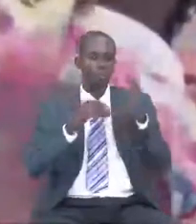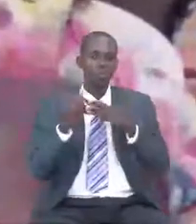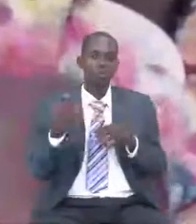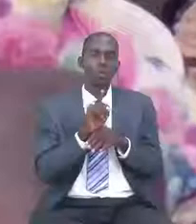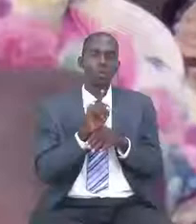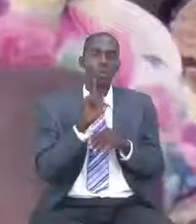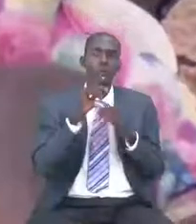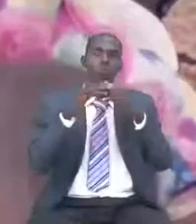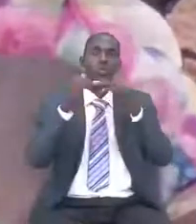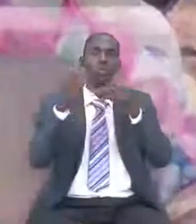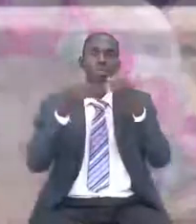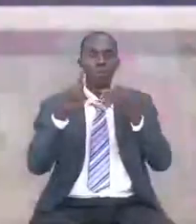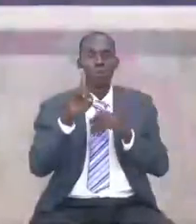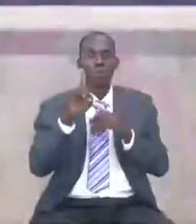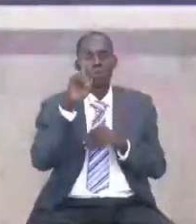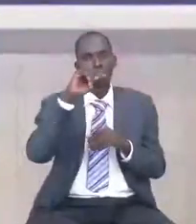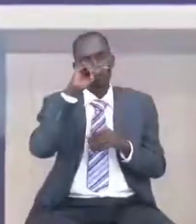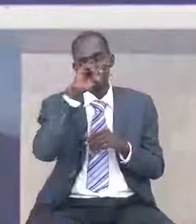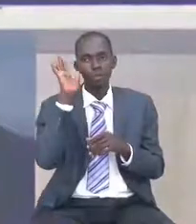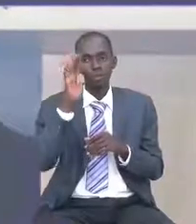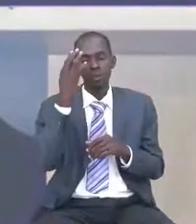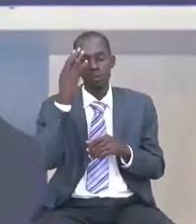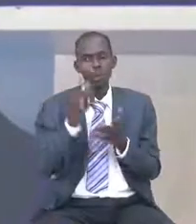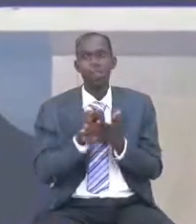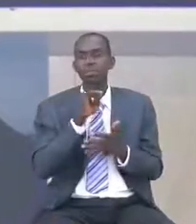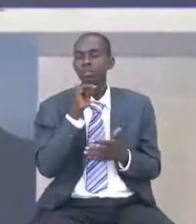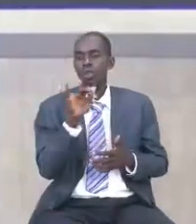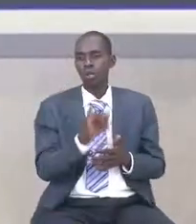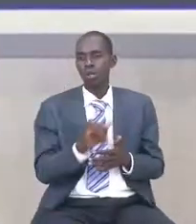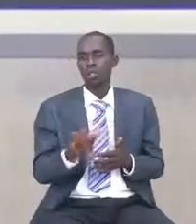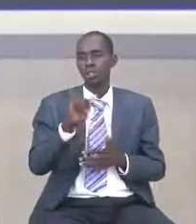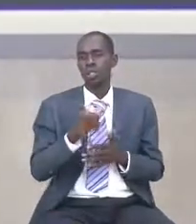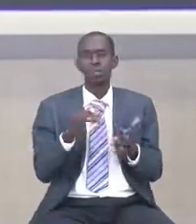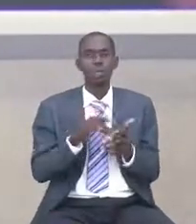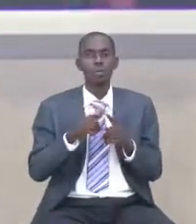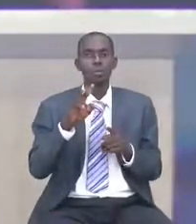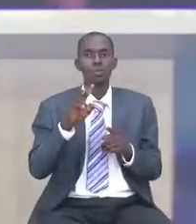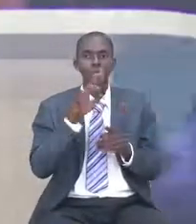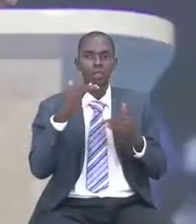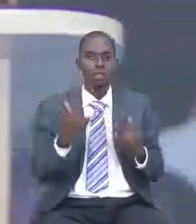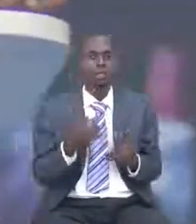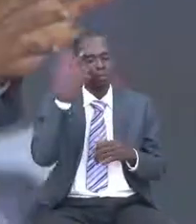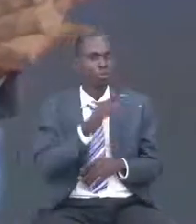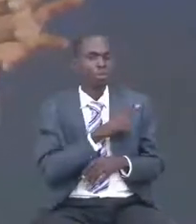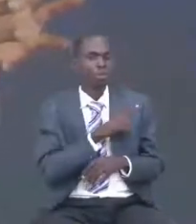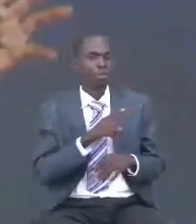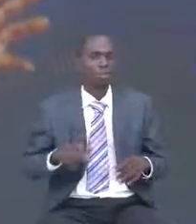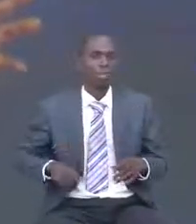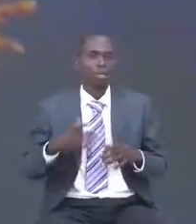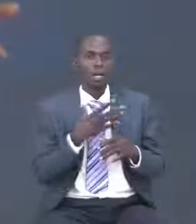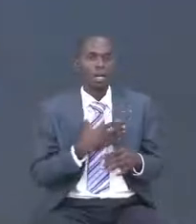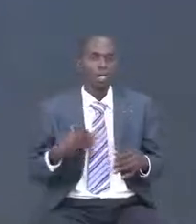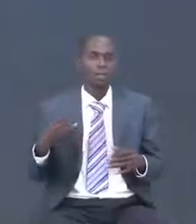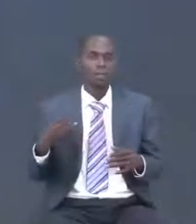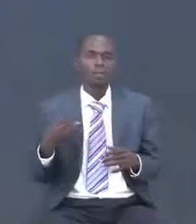Seigneur va te bâtir et il te dira que tu n'es pas ordinaire. Tu m'appartiens donc, tu